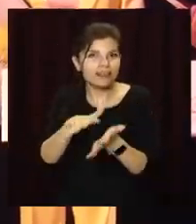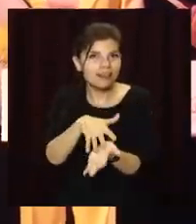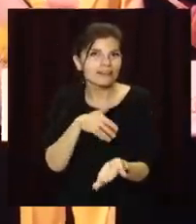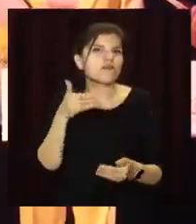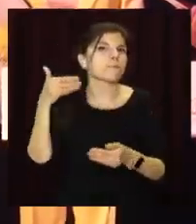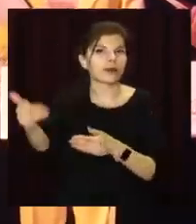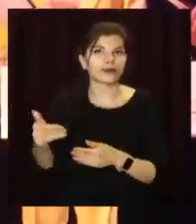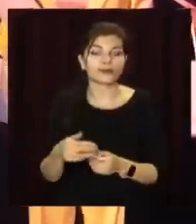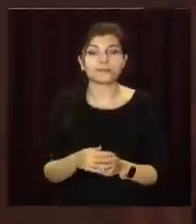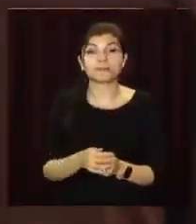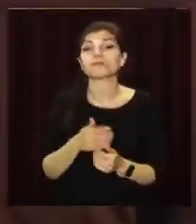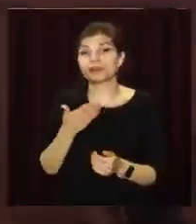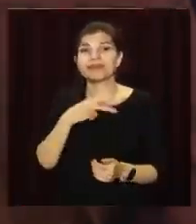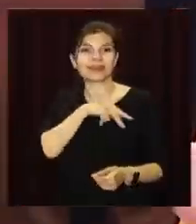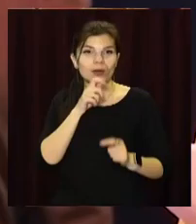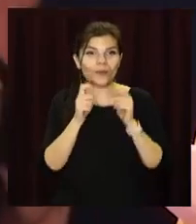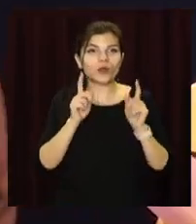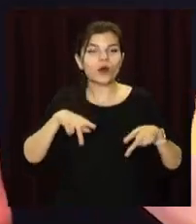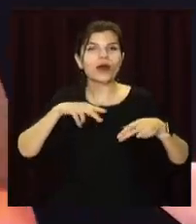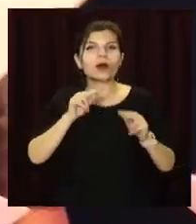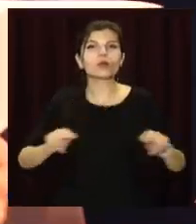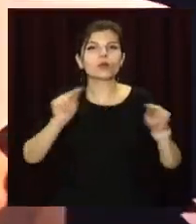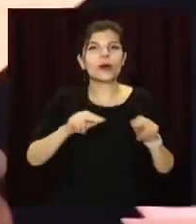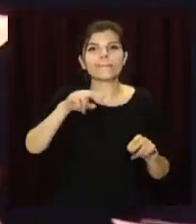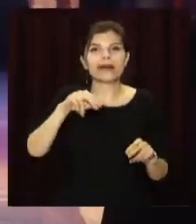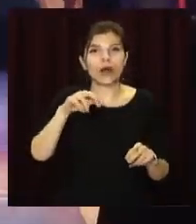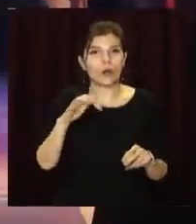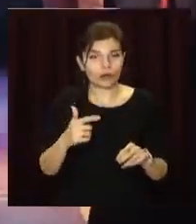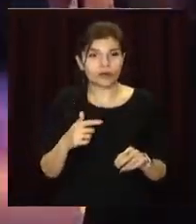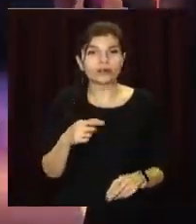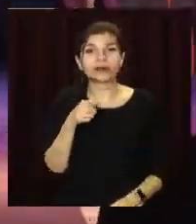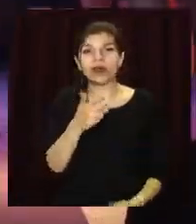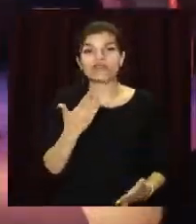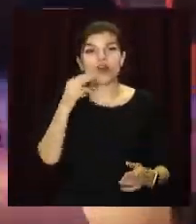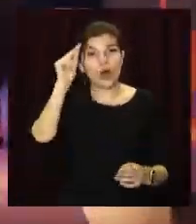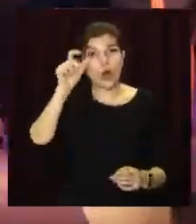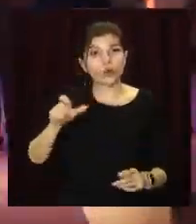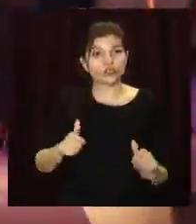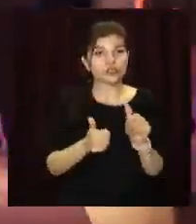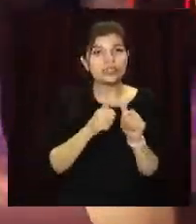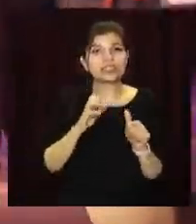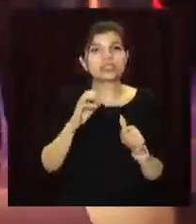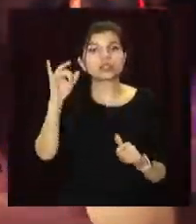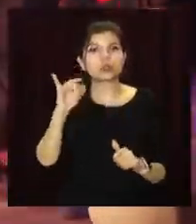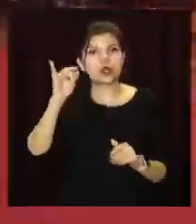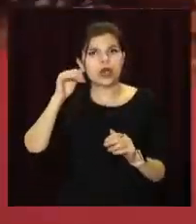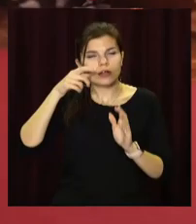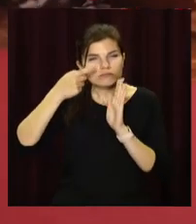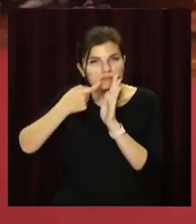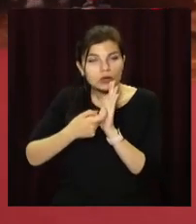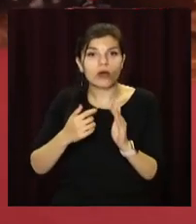вручили призи і педагогам. Вчителька Леся Волошиненко та її учениця з історичним дослідженням дійшли до третього